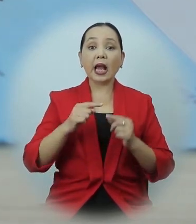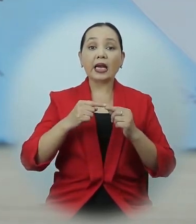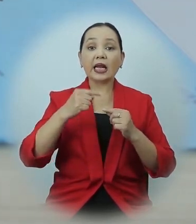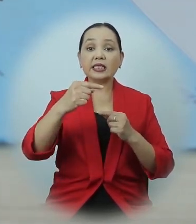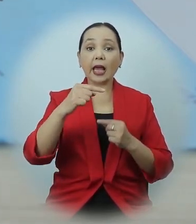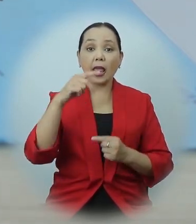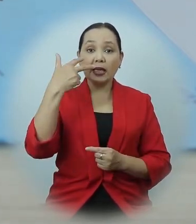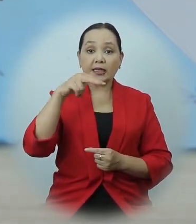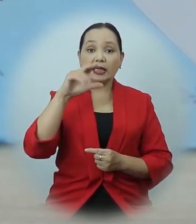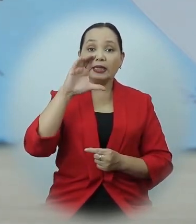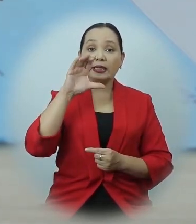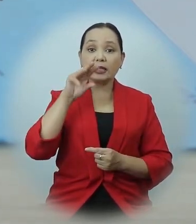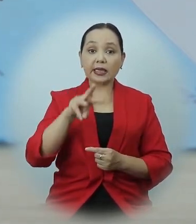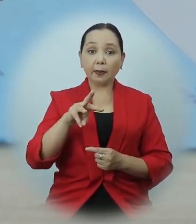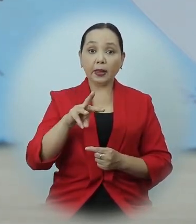расстояние 30 сантиметров